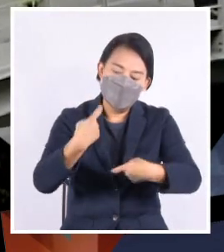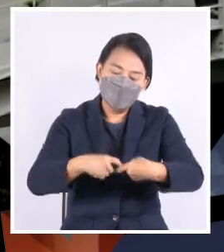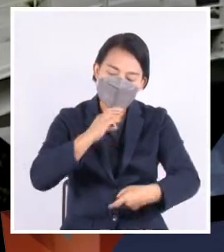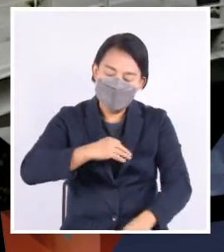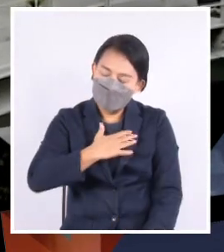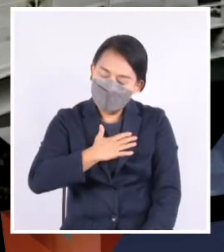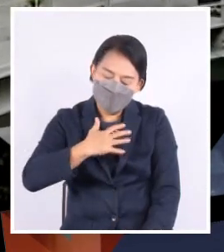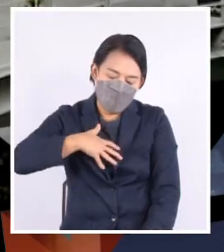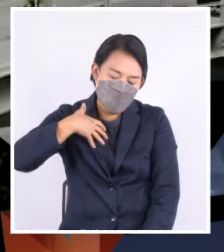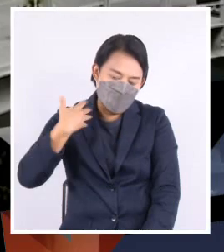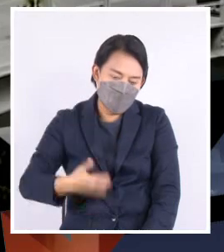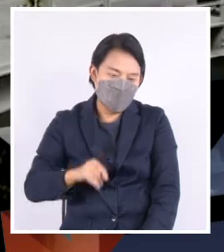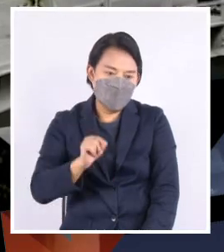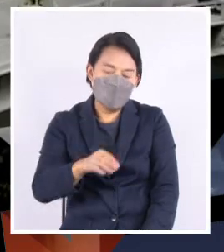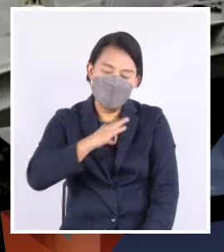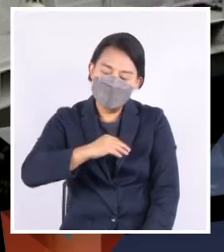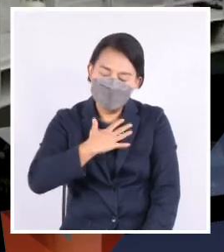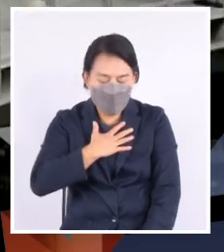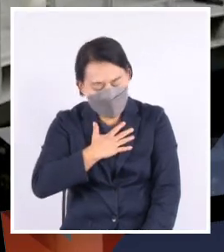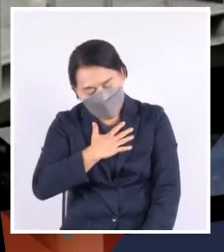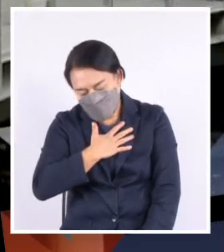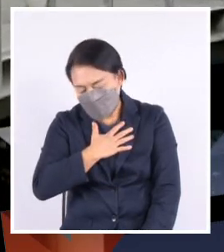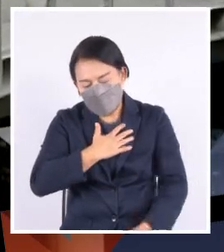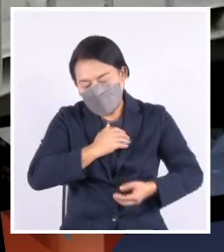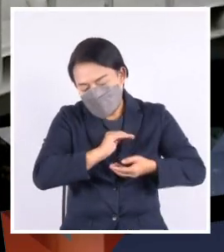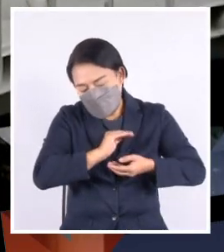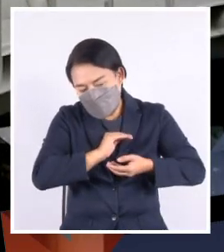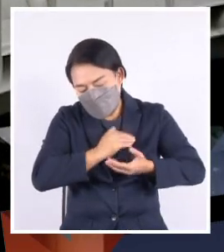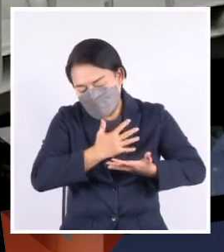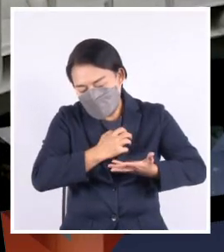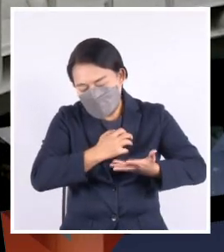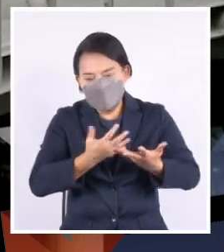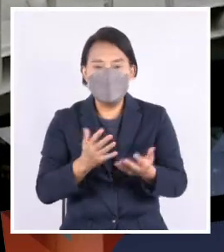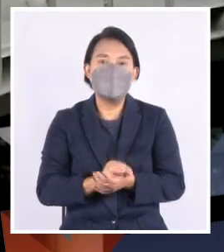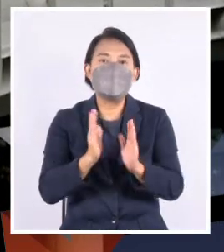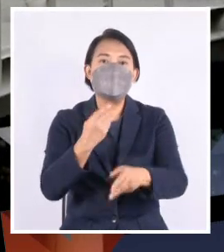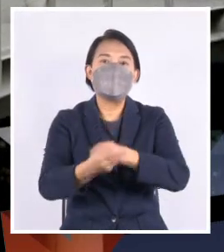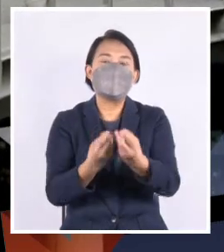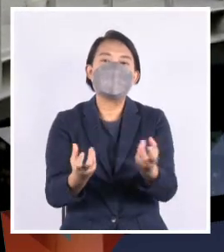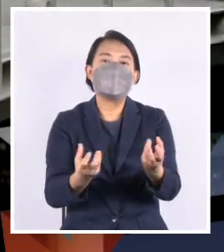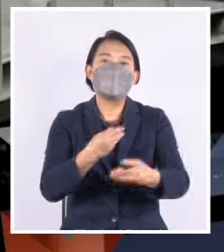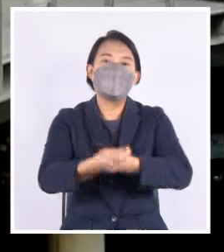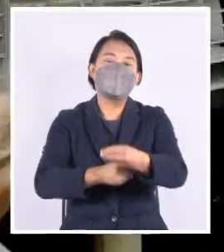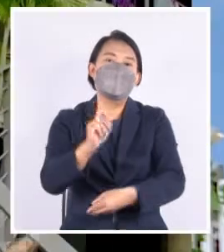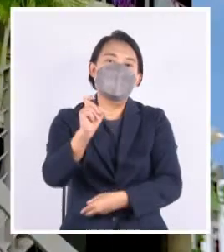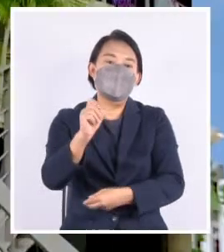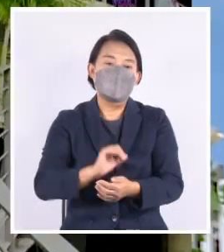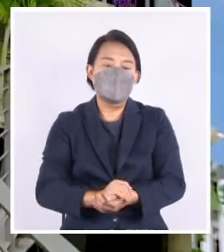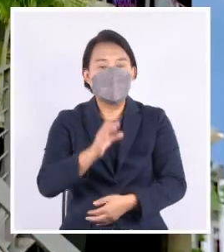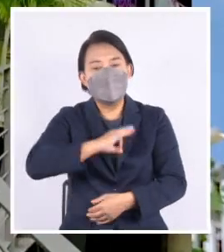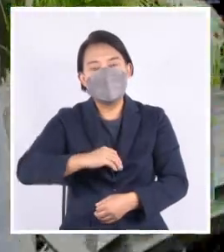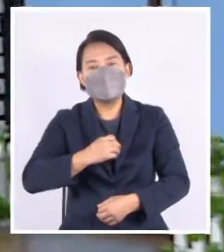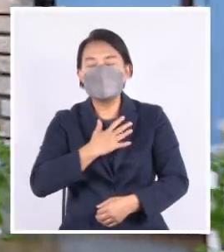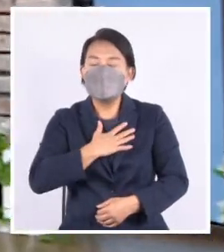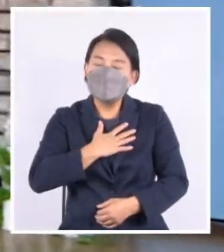ากเลยอุอังใจมากหมายความว่าโควิดเข้ามาพ่อค้าแม่ค้าขายของไม่ได้มันอุกอั่งใจ